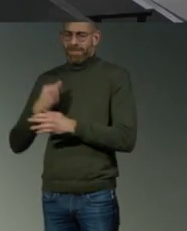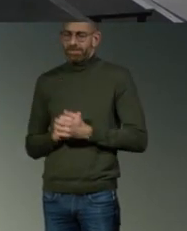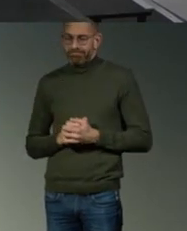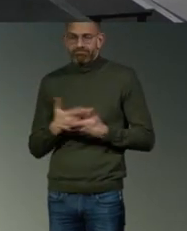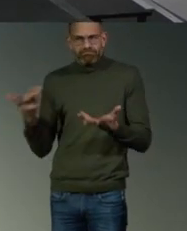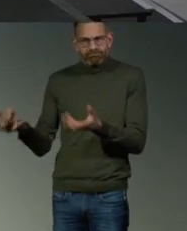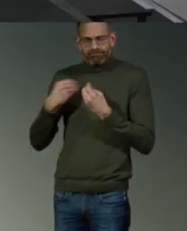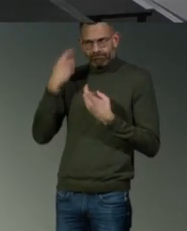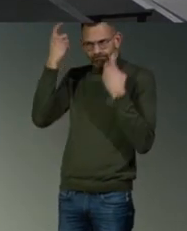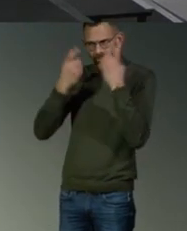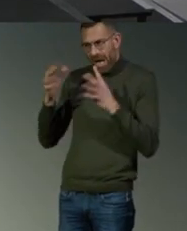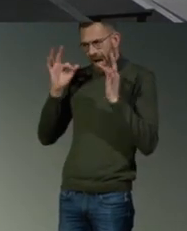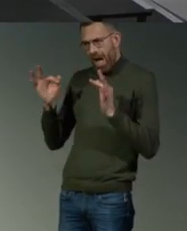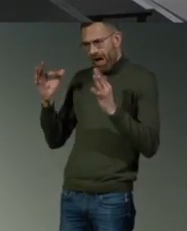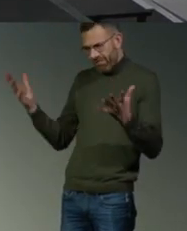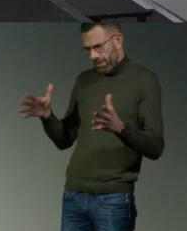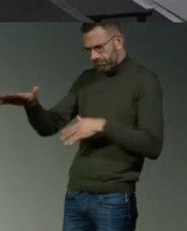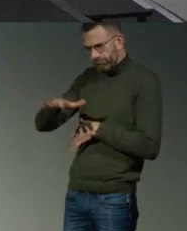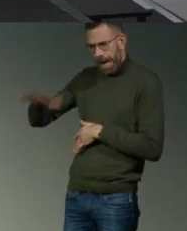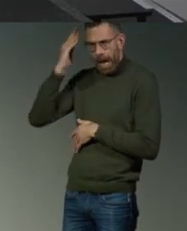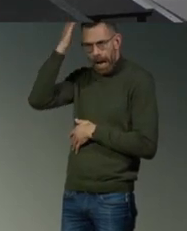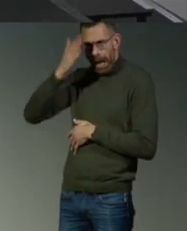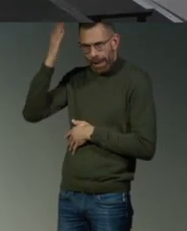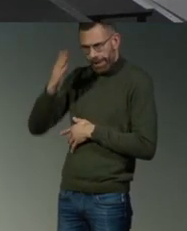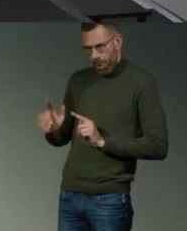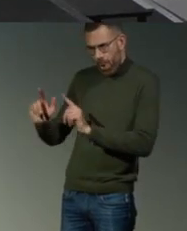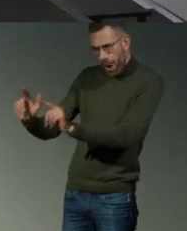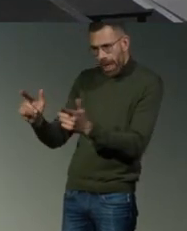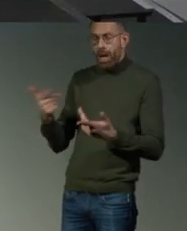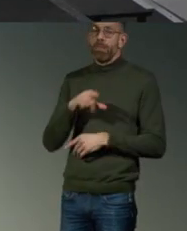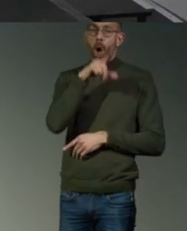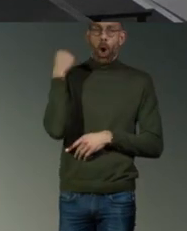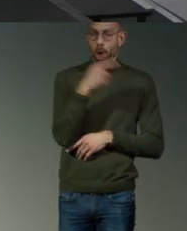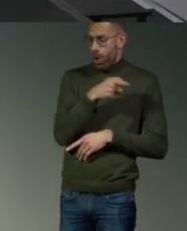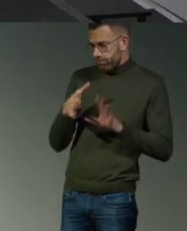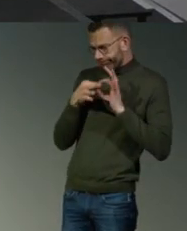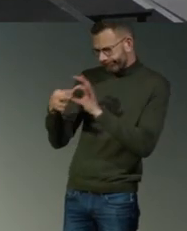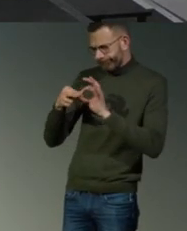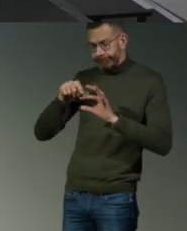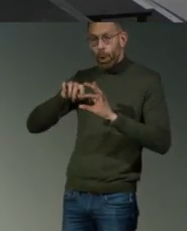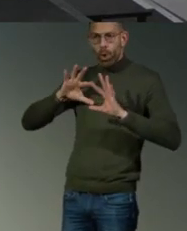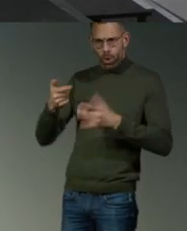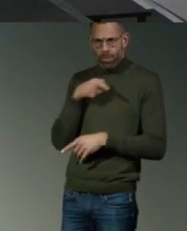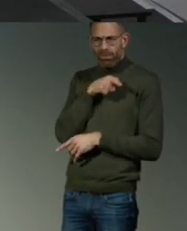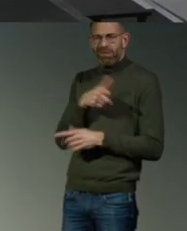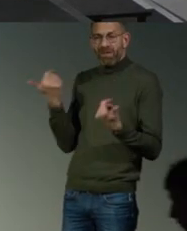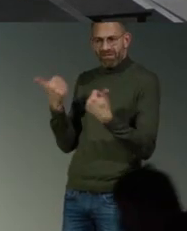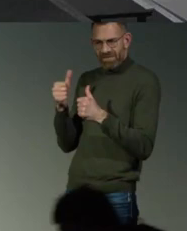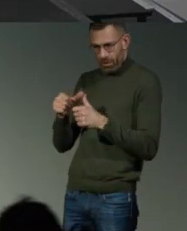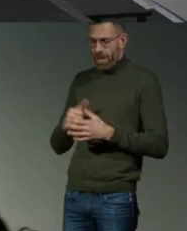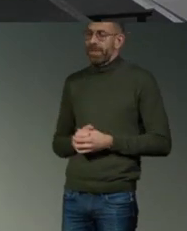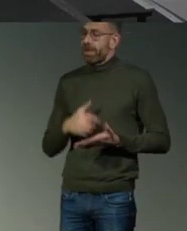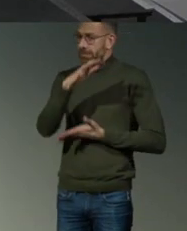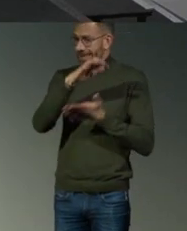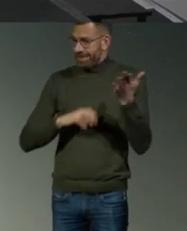question des animaux, des présences animales et de ce que les hommes font aux animaux à travers deux textes, l'un de Fanny